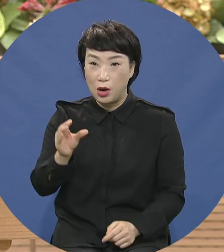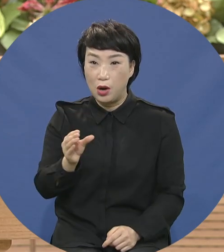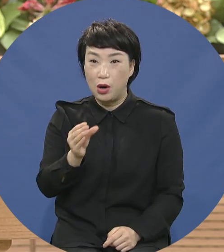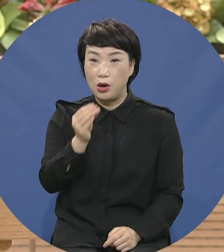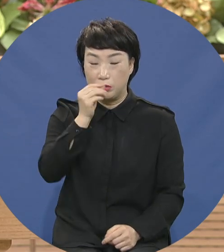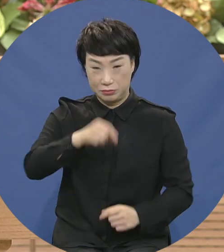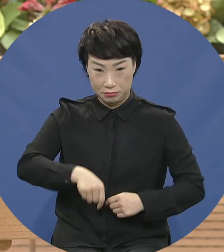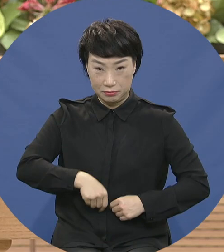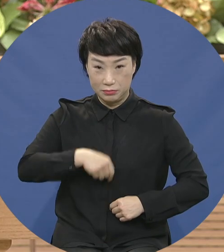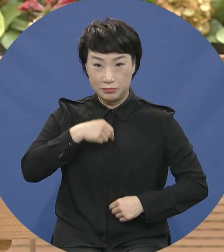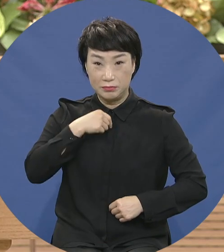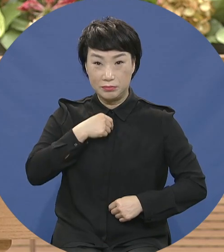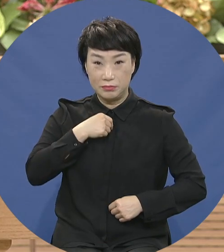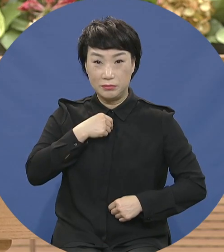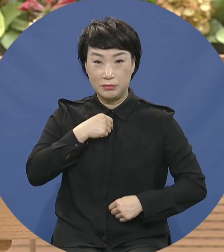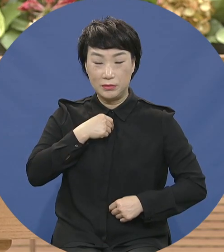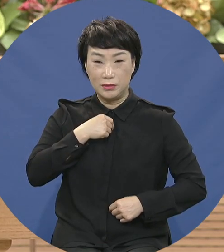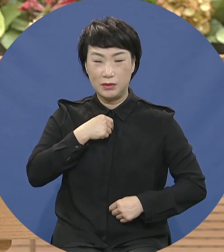거룩하고 의롭게